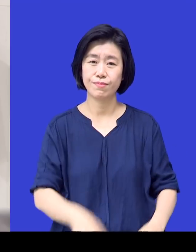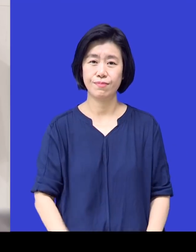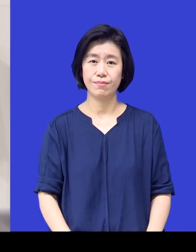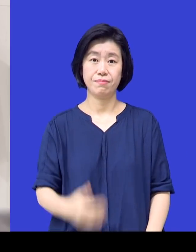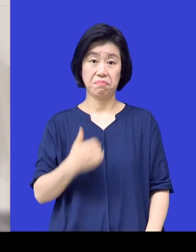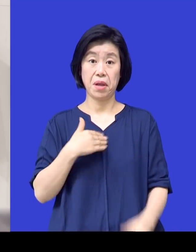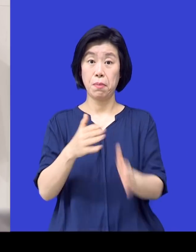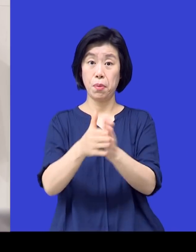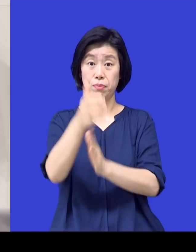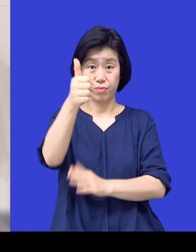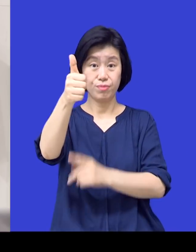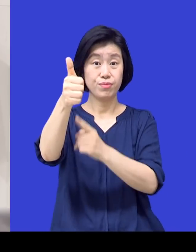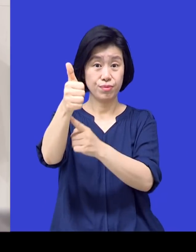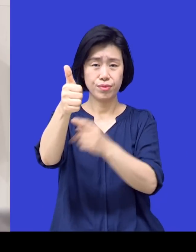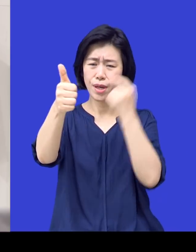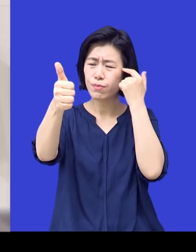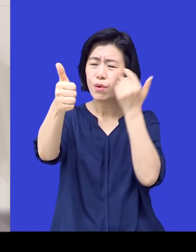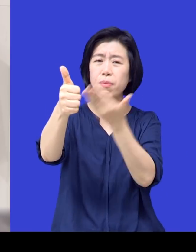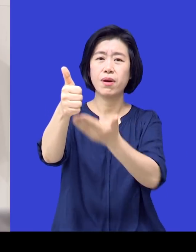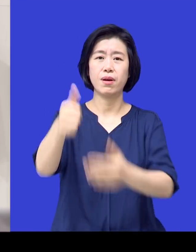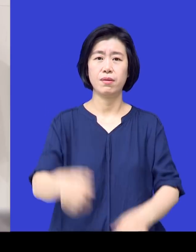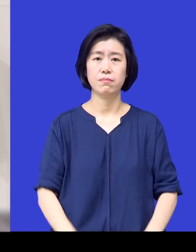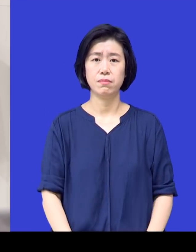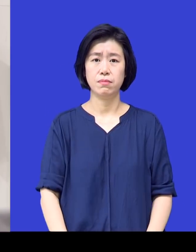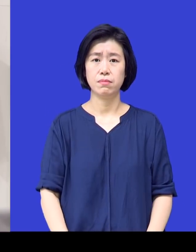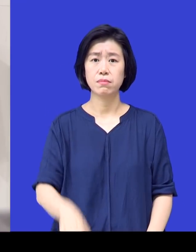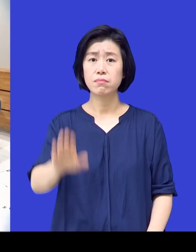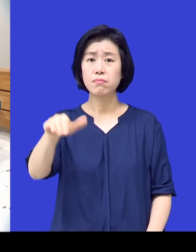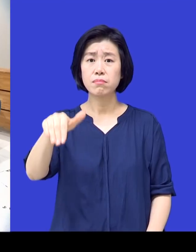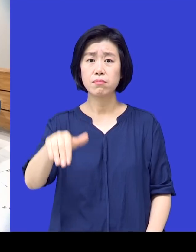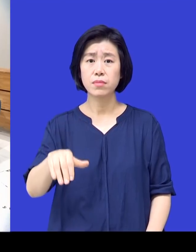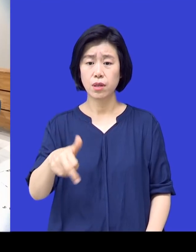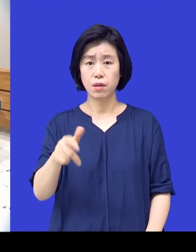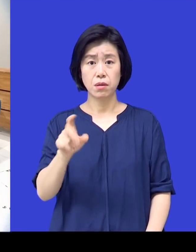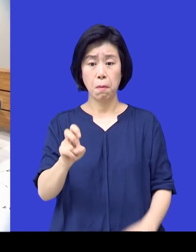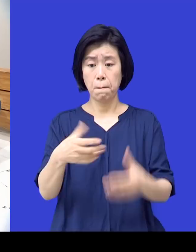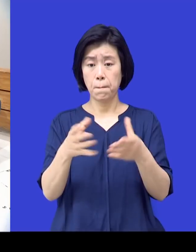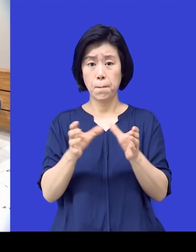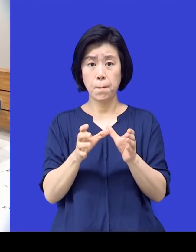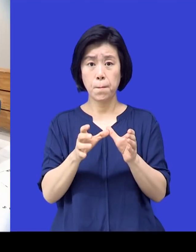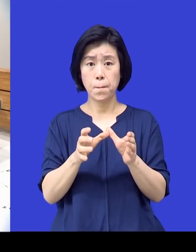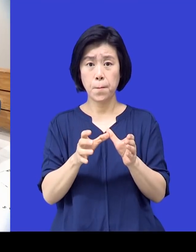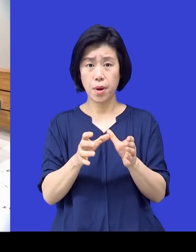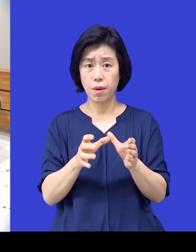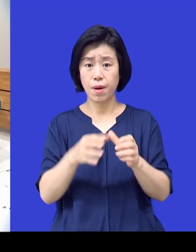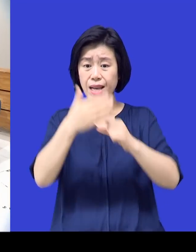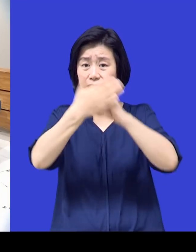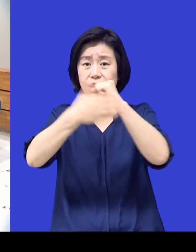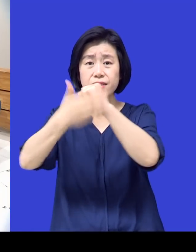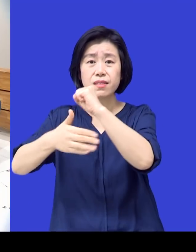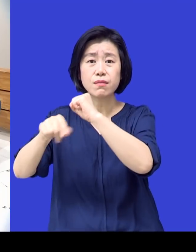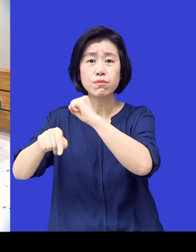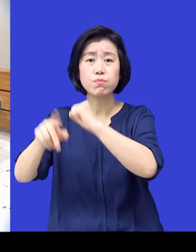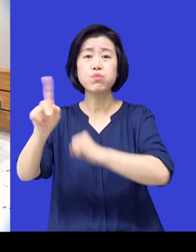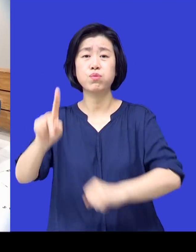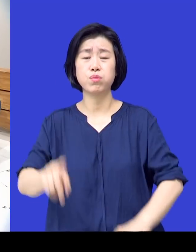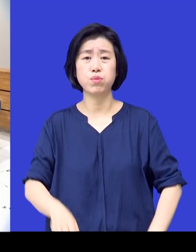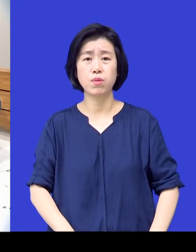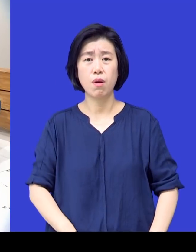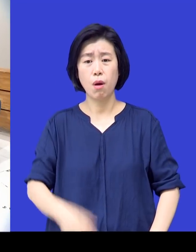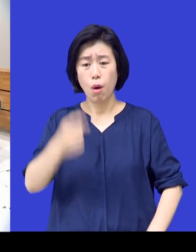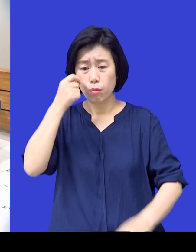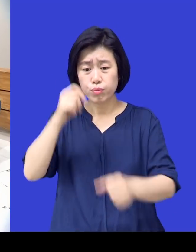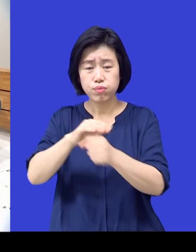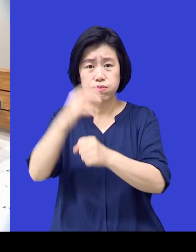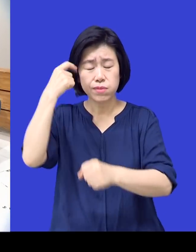사진을 내보내냐고. 동정심이 전혀 일어나지 않는다고. 네. 우리 애들하고 뭐가 다르냐고 얘네들은. 네.